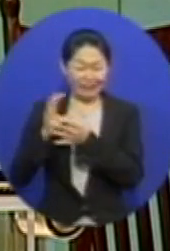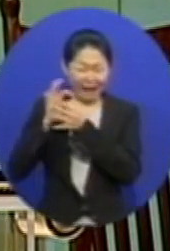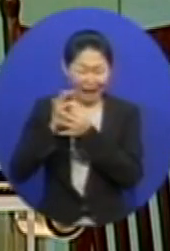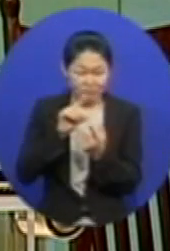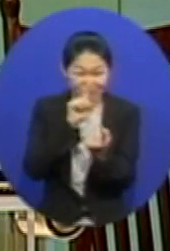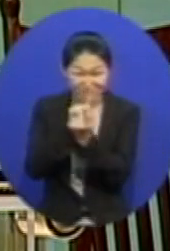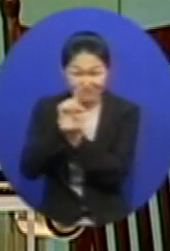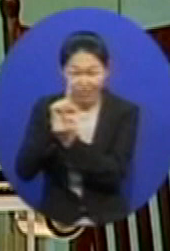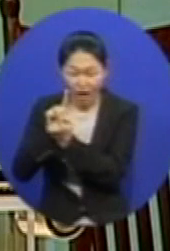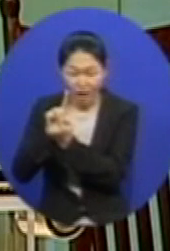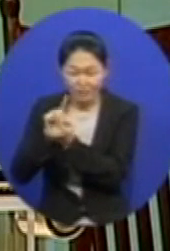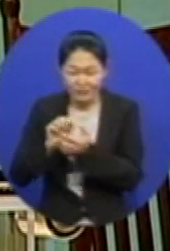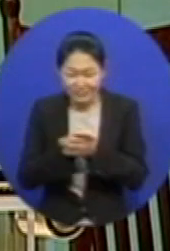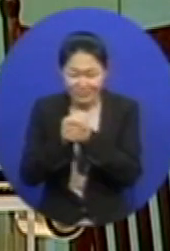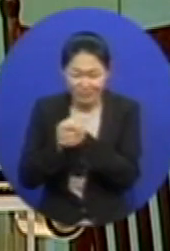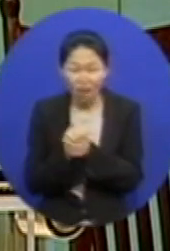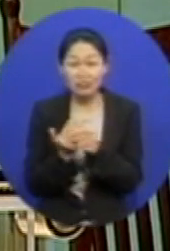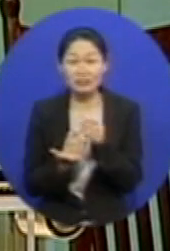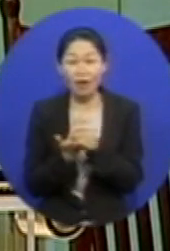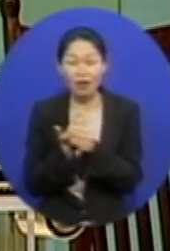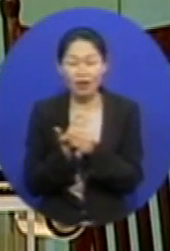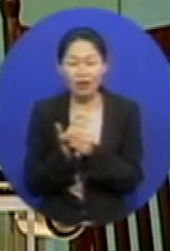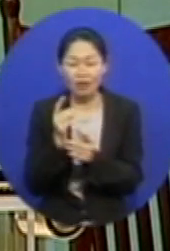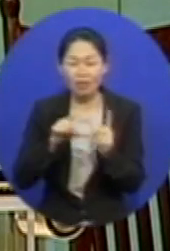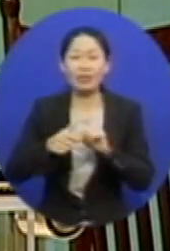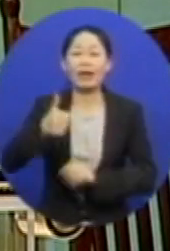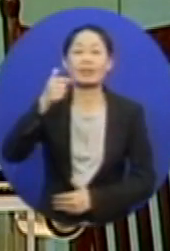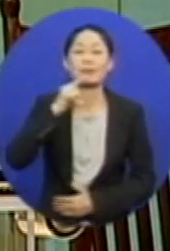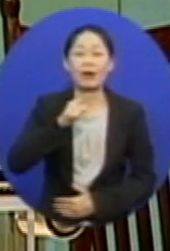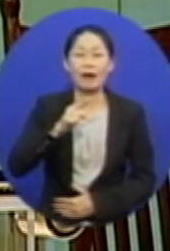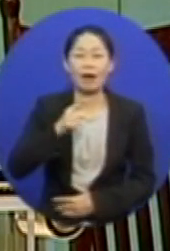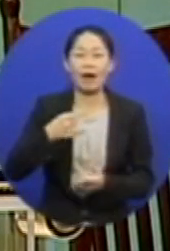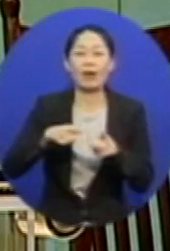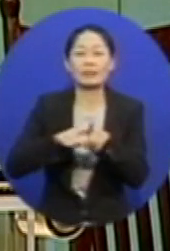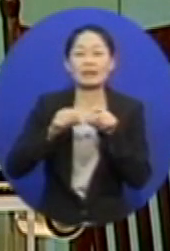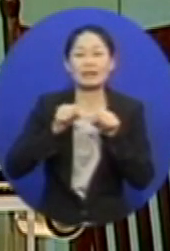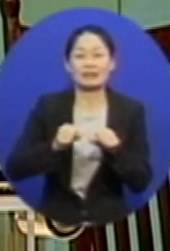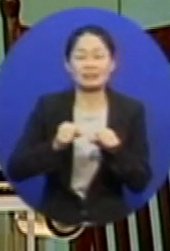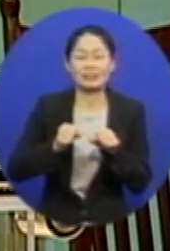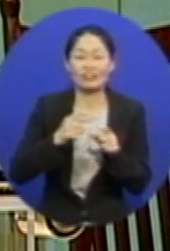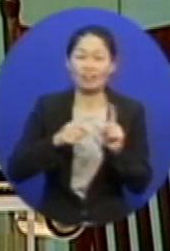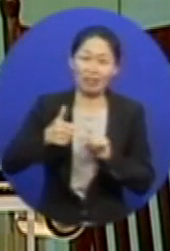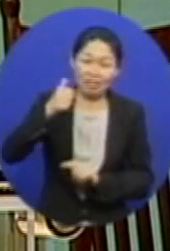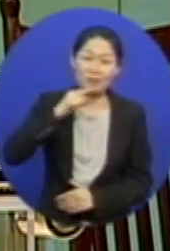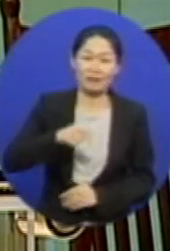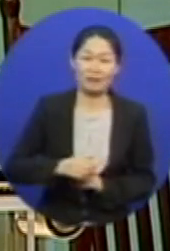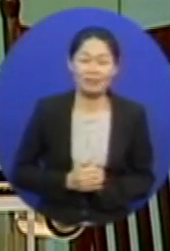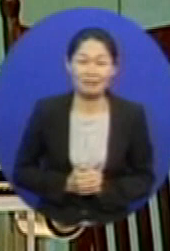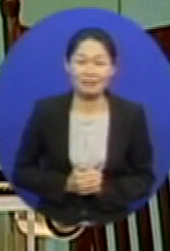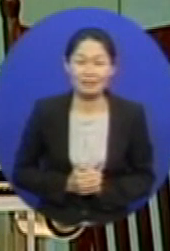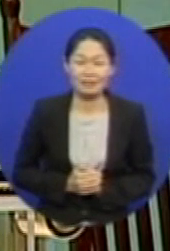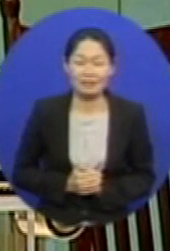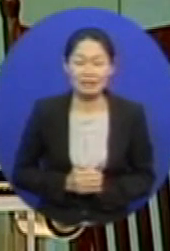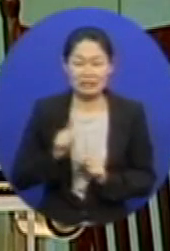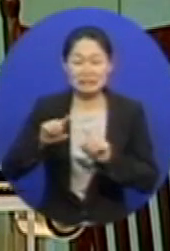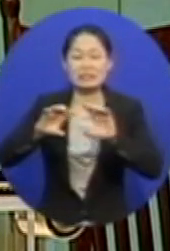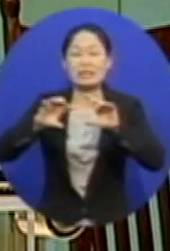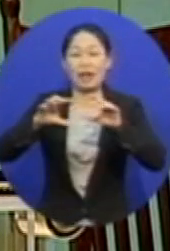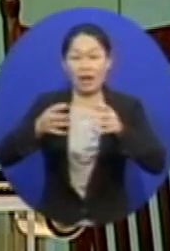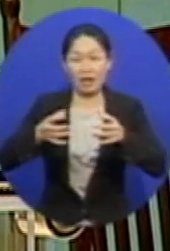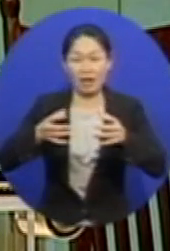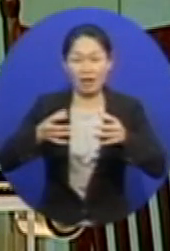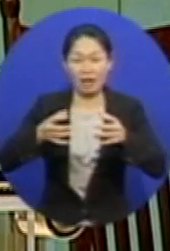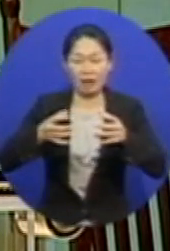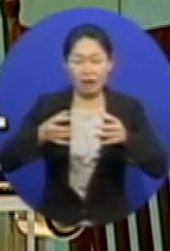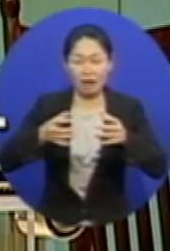정이 들어서 차라리 낫다는 거예요 악마 랑 같이 있는 것이 이 세상이 얼마나